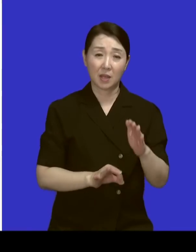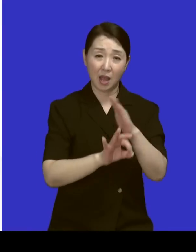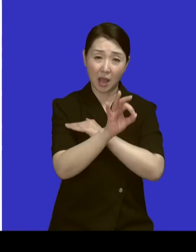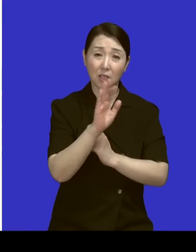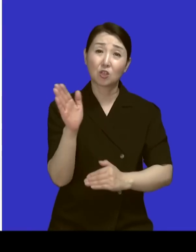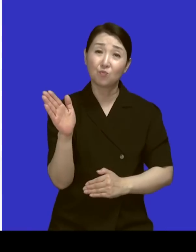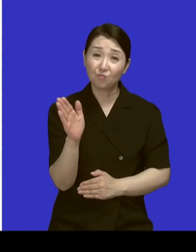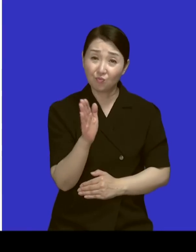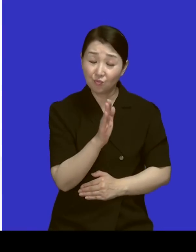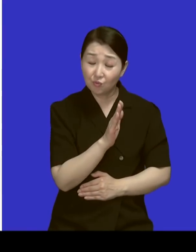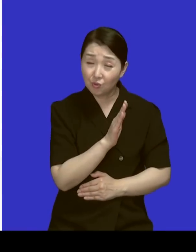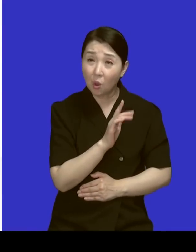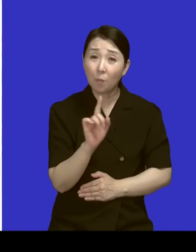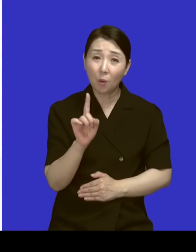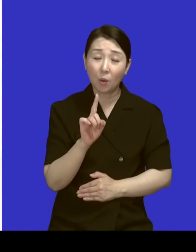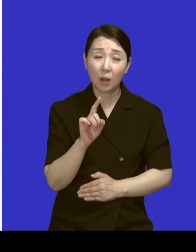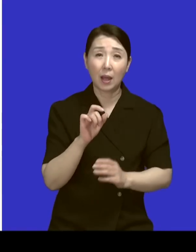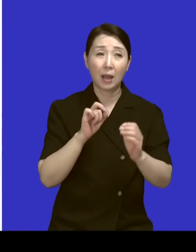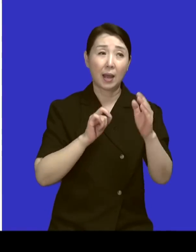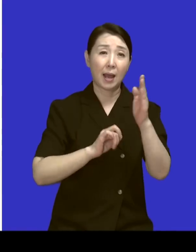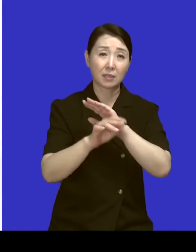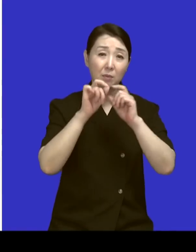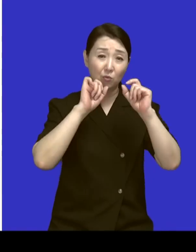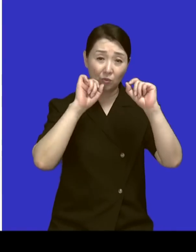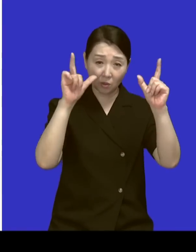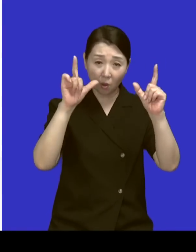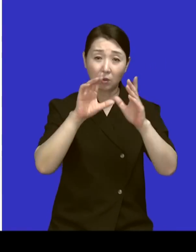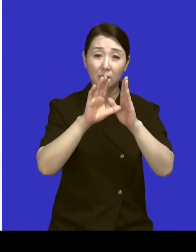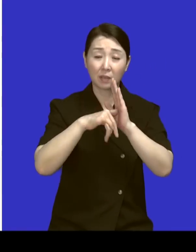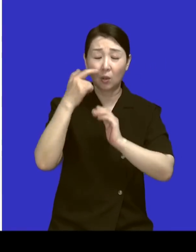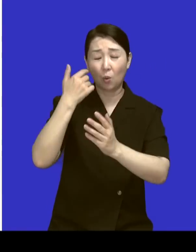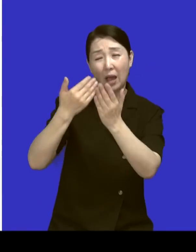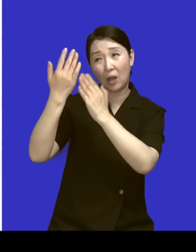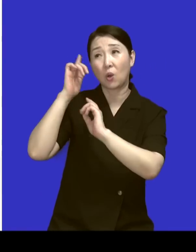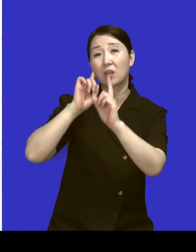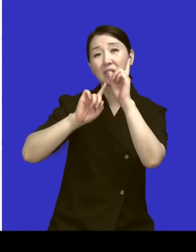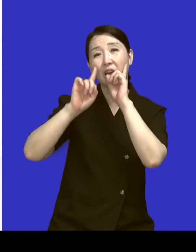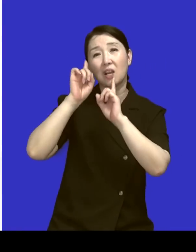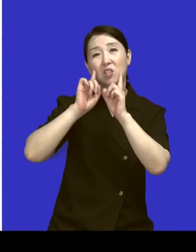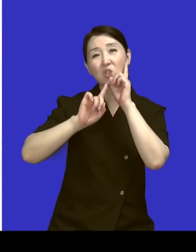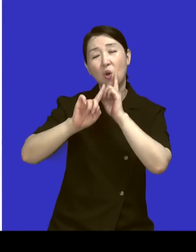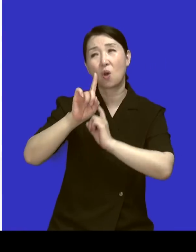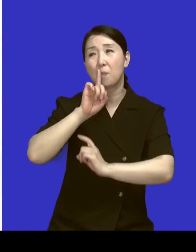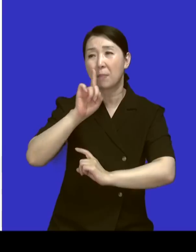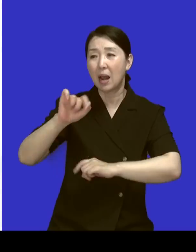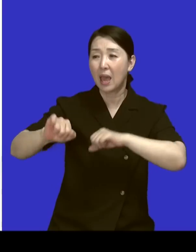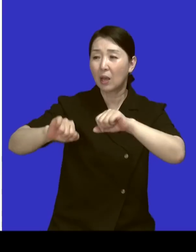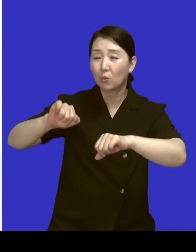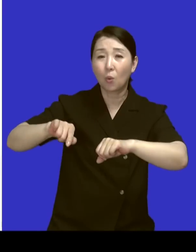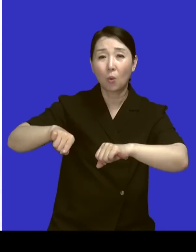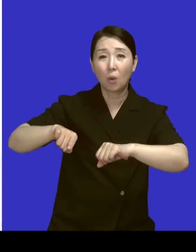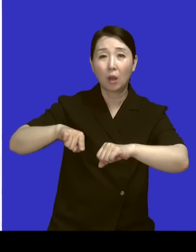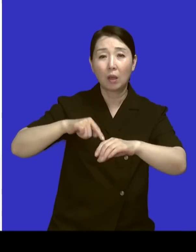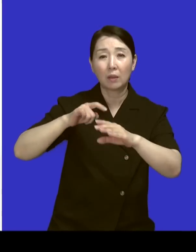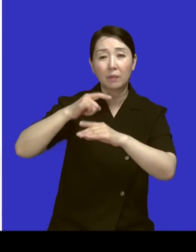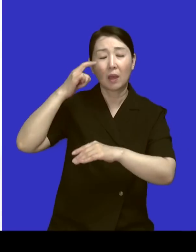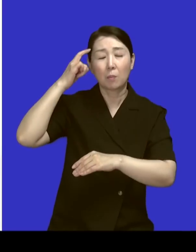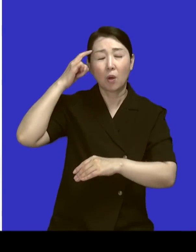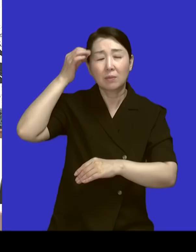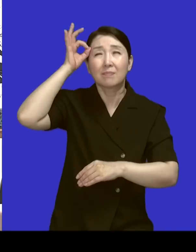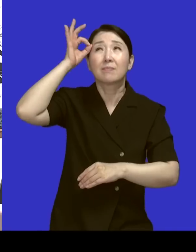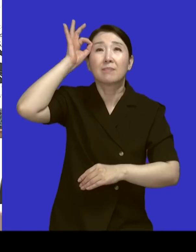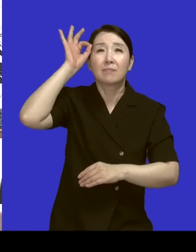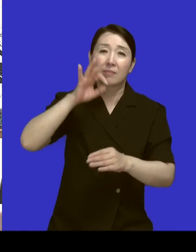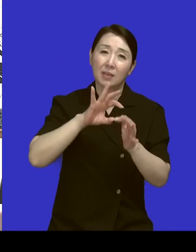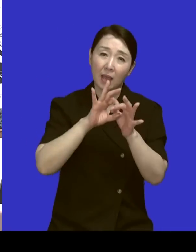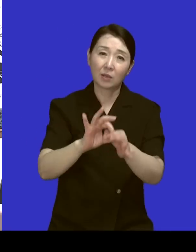아침부터 말씀을 드리자면 예. 아침에 눈을 뜨자마자 예. 과거에 겪었던 상처와 말들과 행동들이 예. 제 머릿속에서 떠오르는